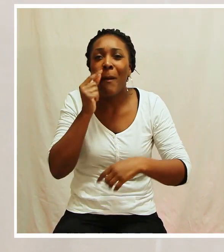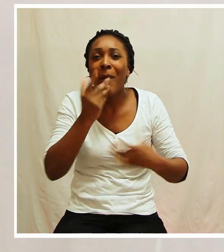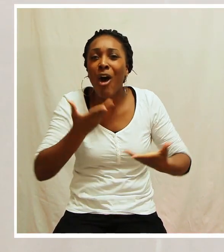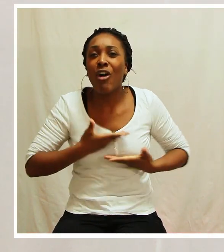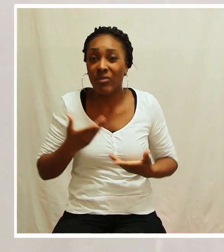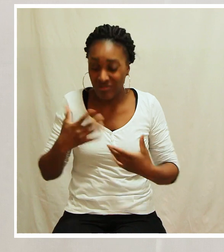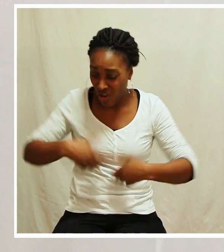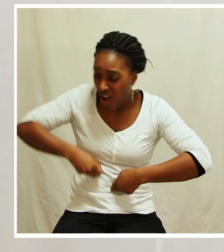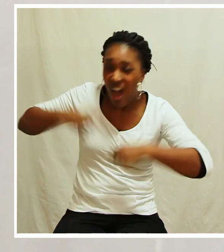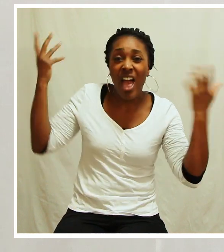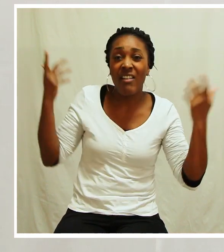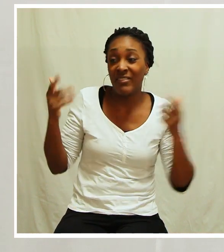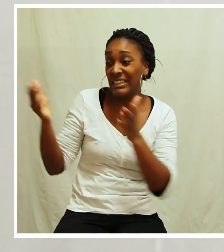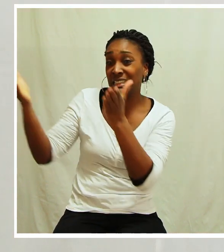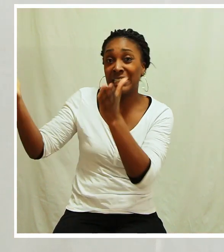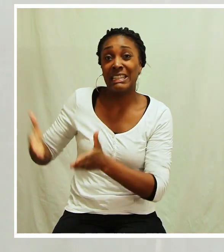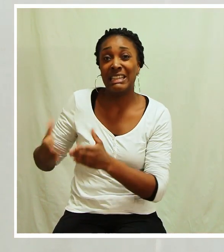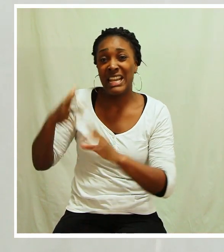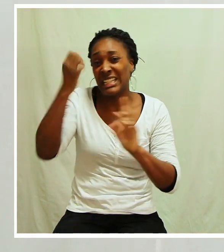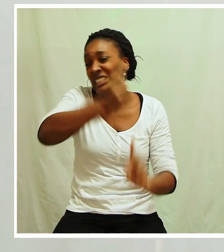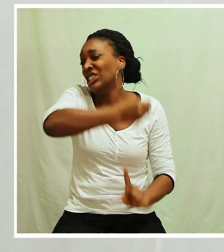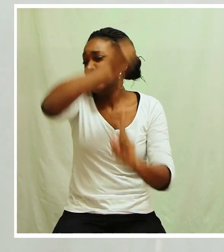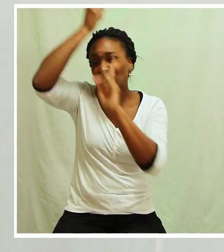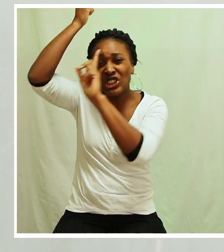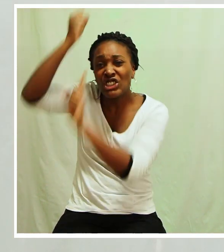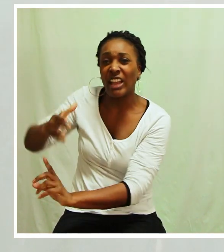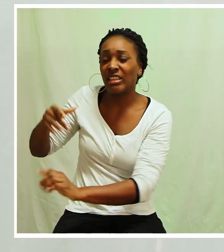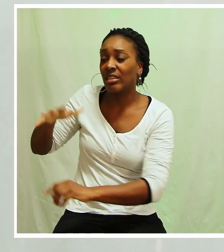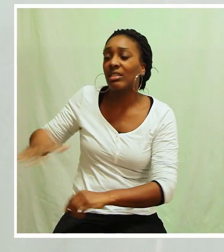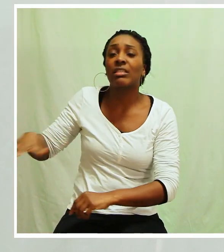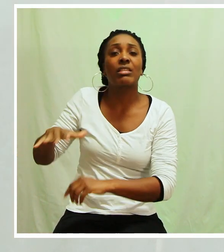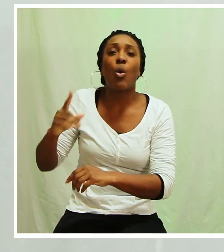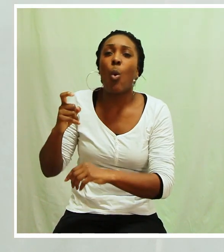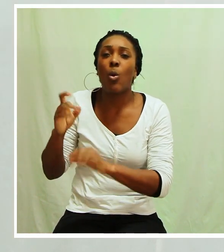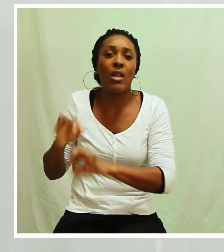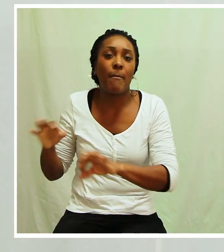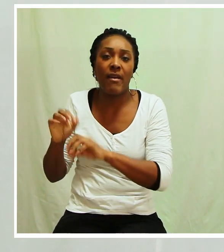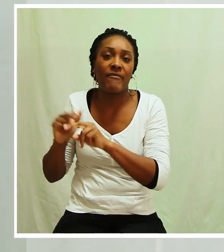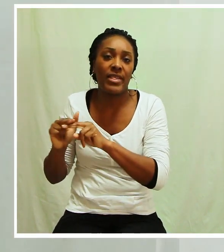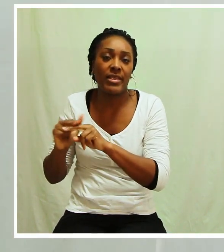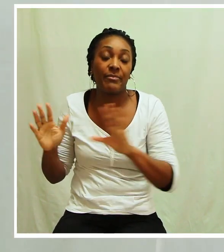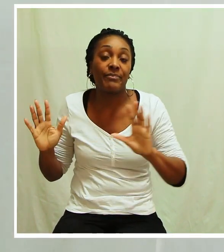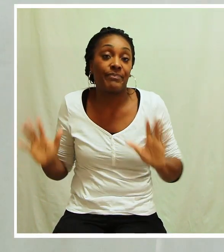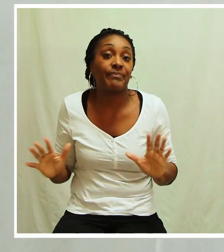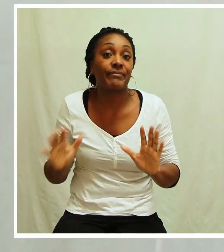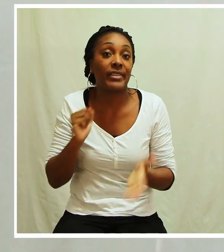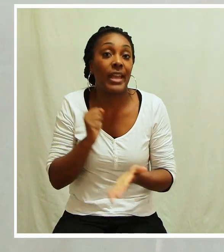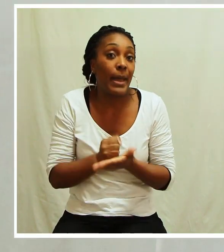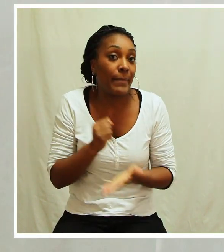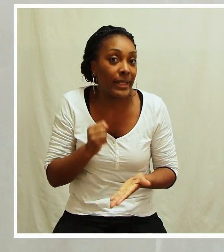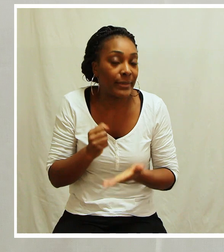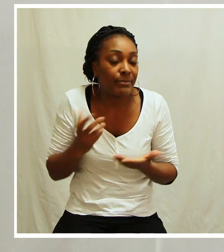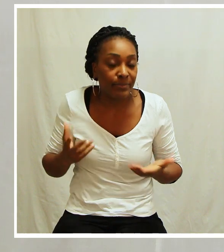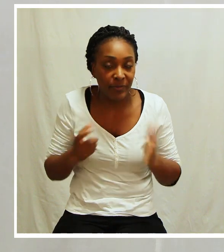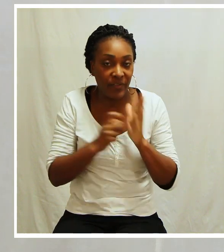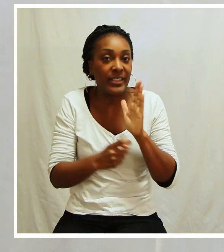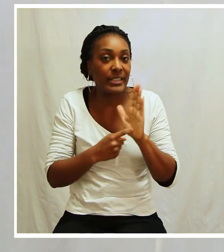le jetèrent dans la citerne. Cette citerne était vide et il n'y avait point d'eau. Amen.